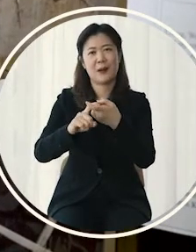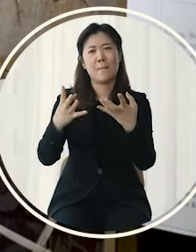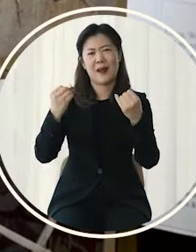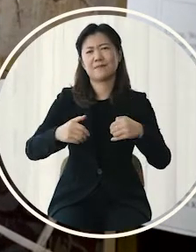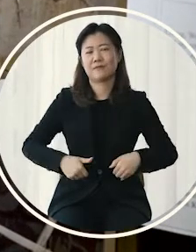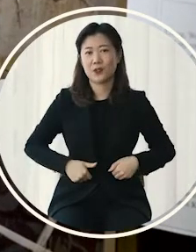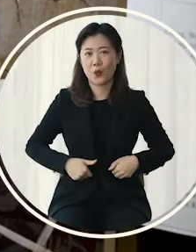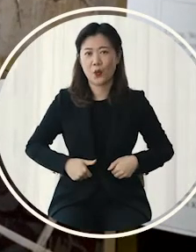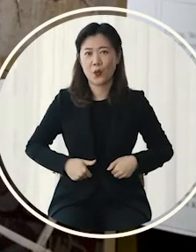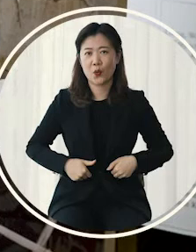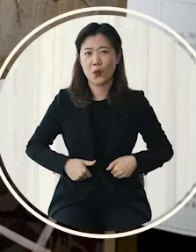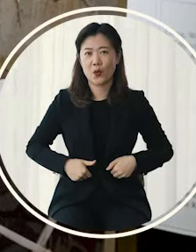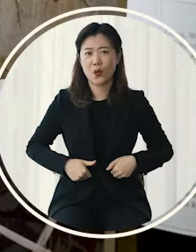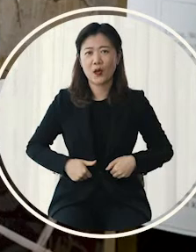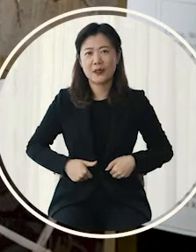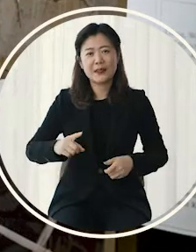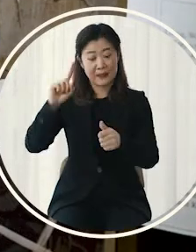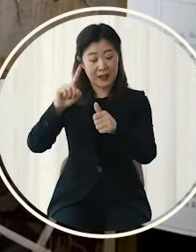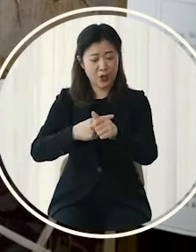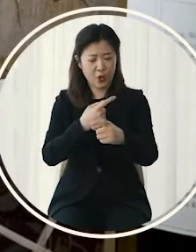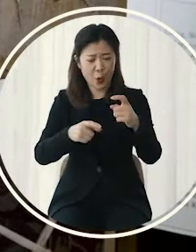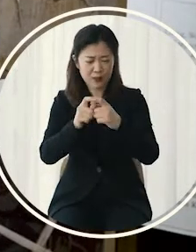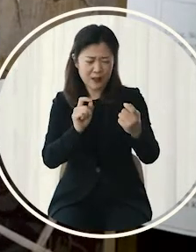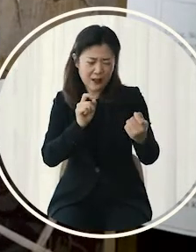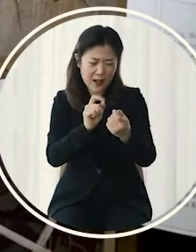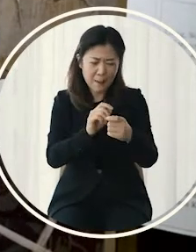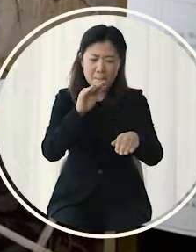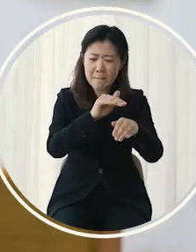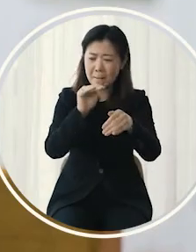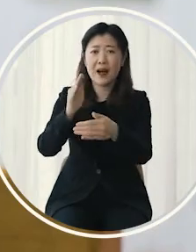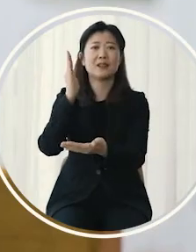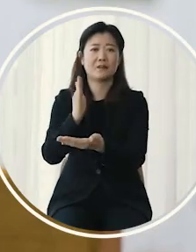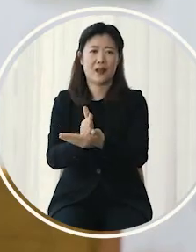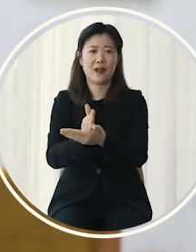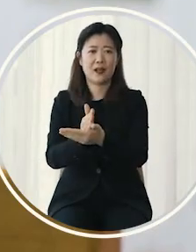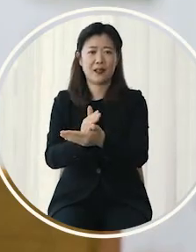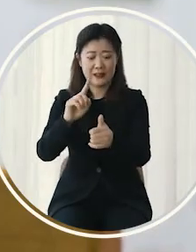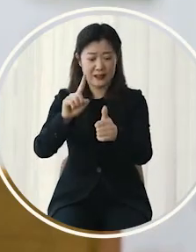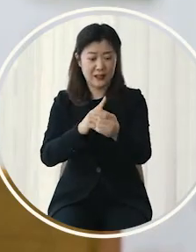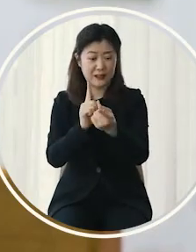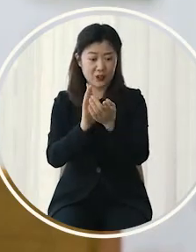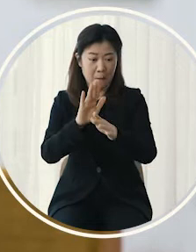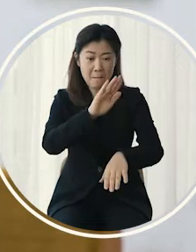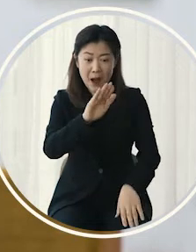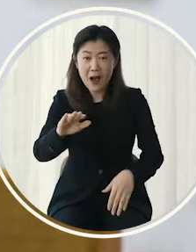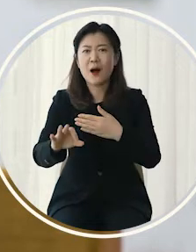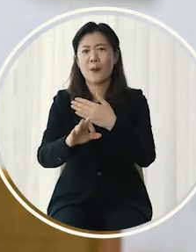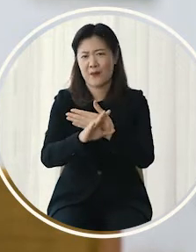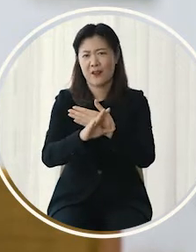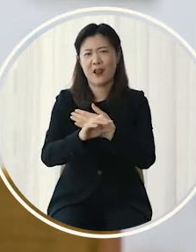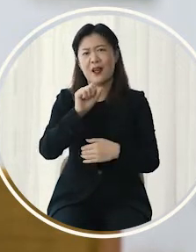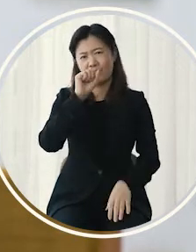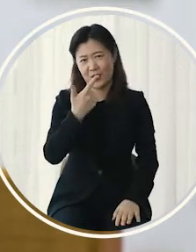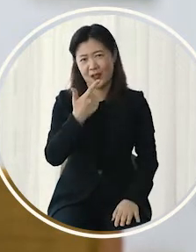많이 가지면서, 또 그렇다고 해서 자연을 너무 가까이에 가서 자연과 접촉하고 막 그러지는 않게